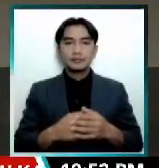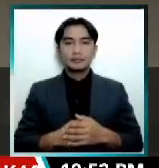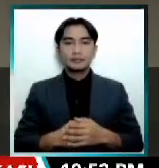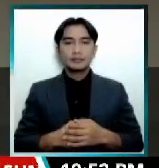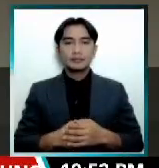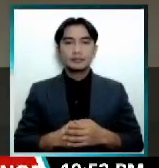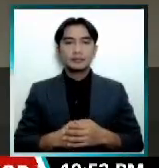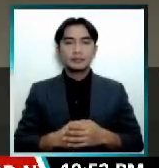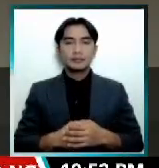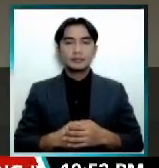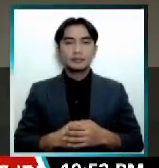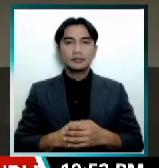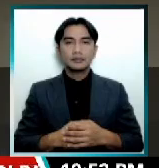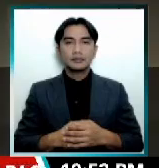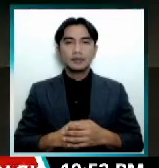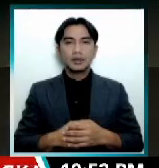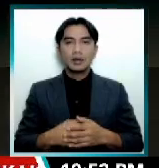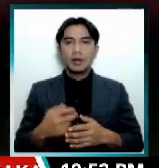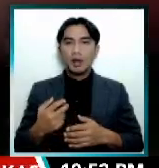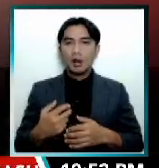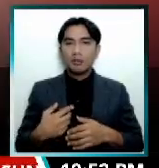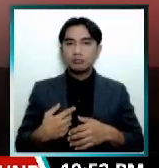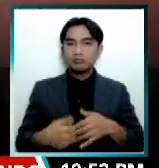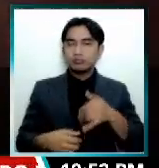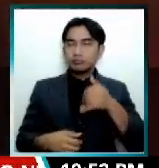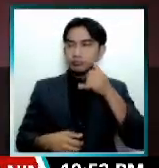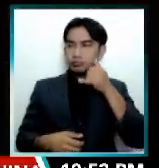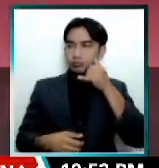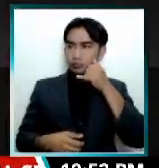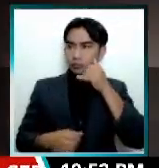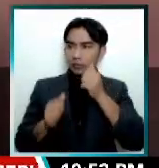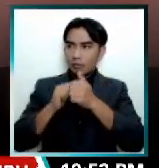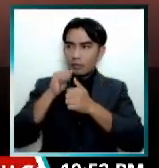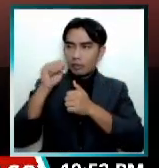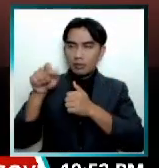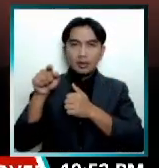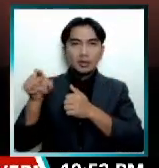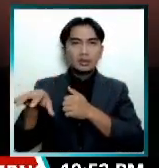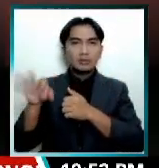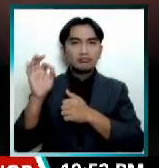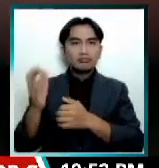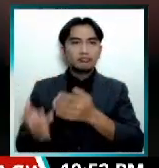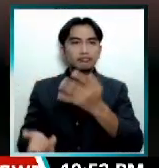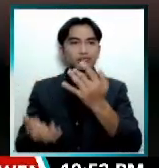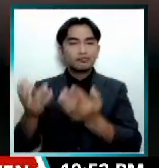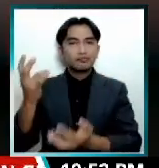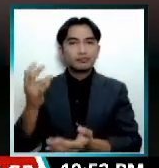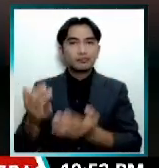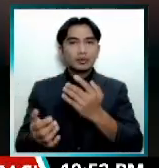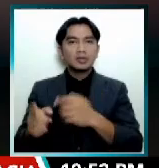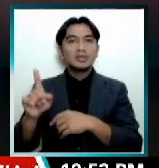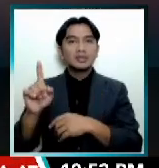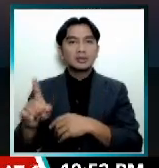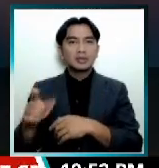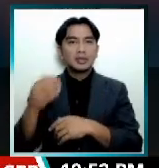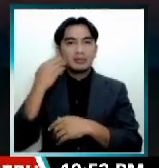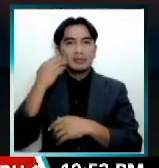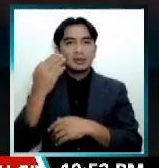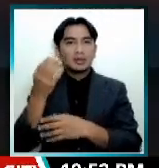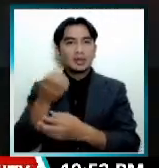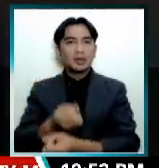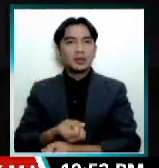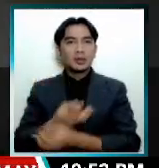Kuha yan sa malayo, pero kitang-kita ang lagablab ng apoy at makapal na usok. Isa ang patay sa pagsabog sa isang dump site sa